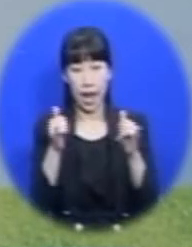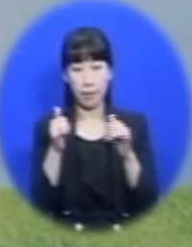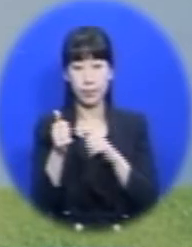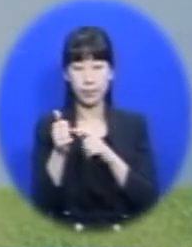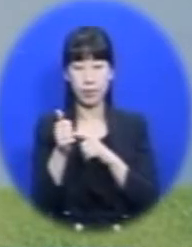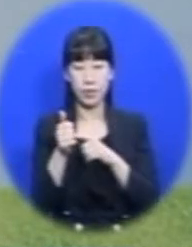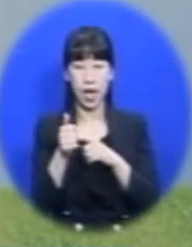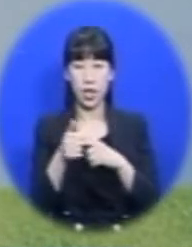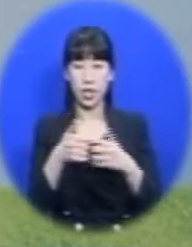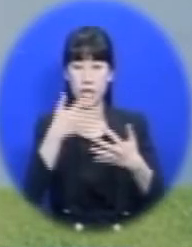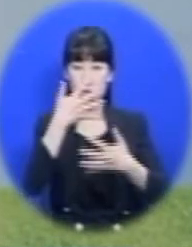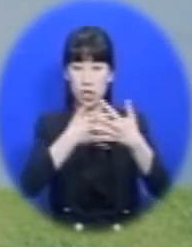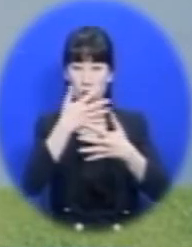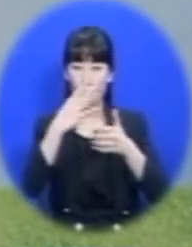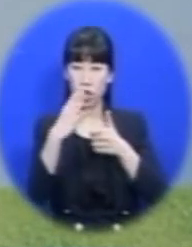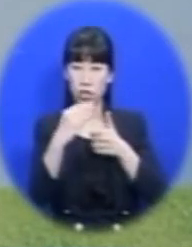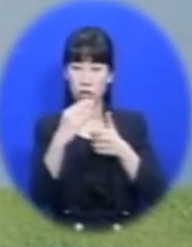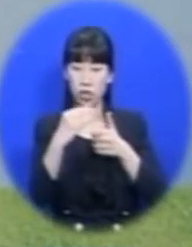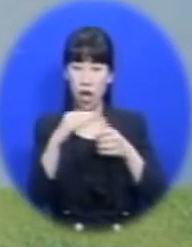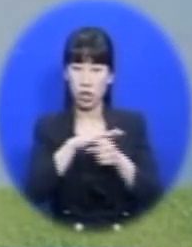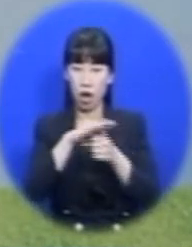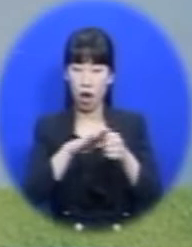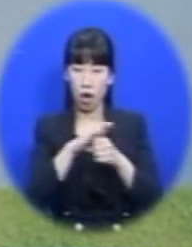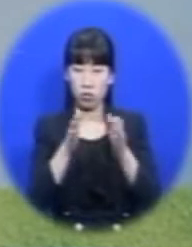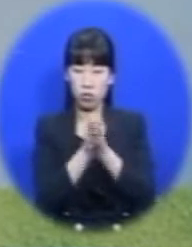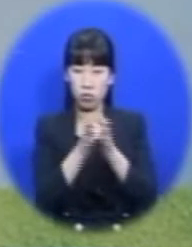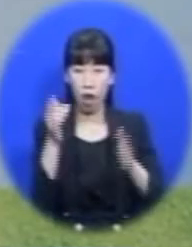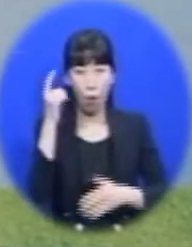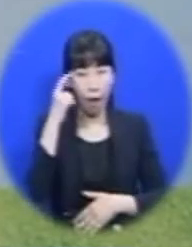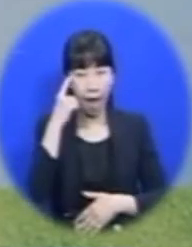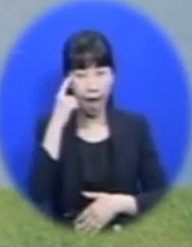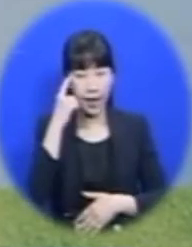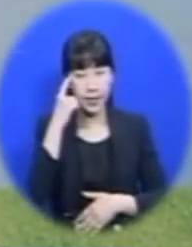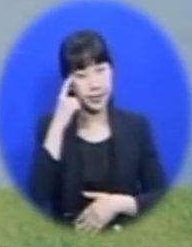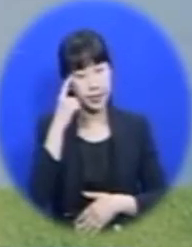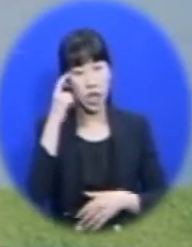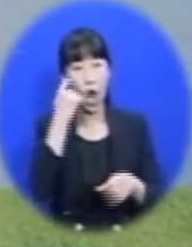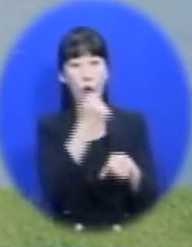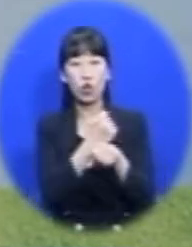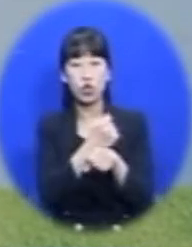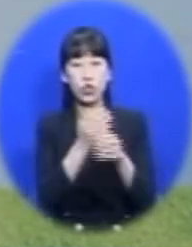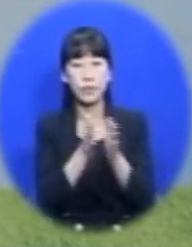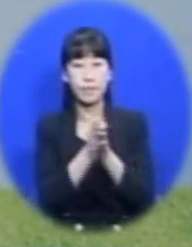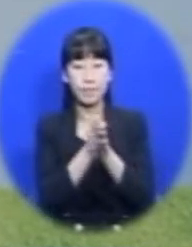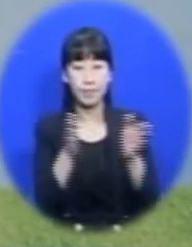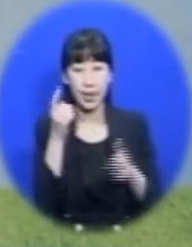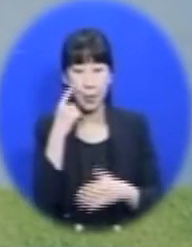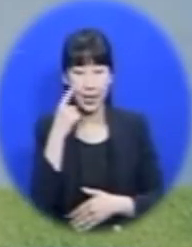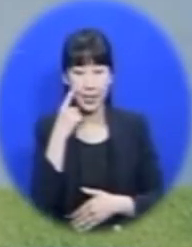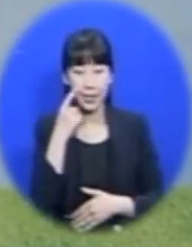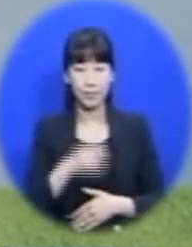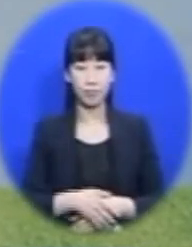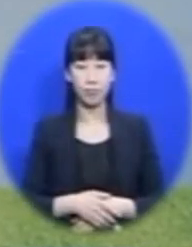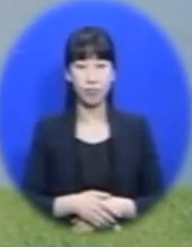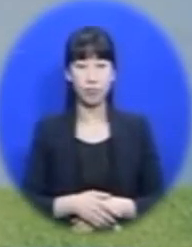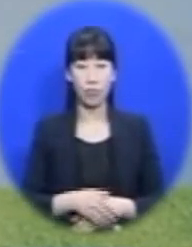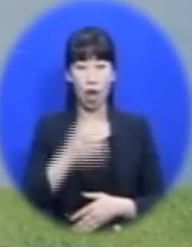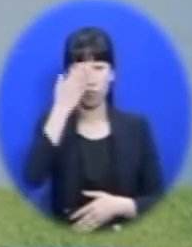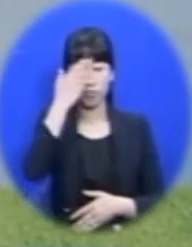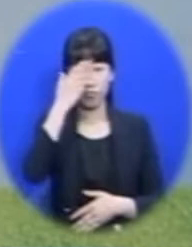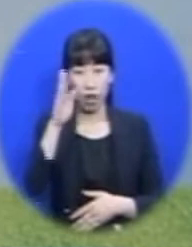영화 찍다가 사랑에 빠지는 일이 왜 일어나는지 한번 실험을 해봤답니다. 실험에 참가한